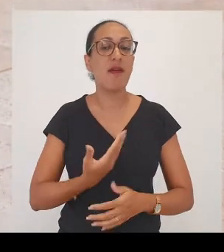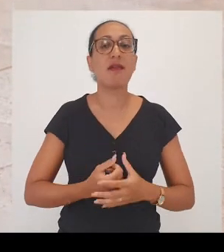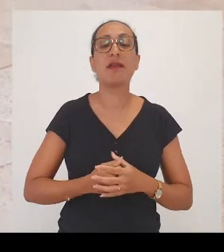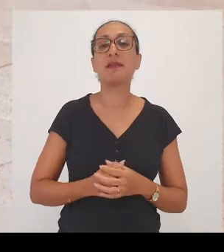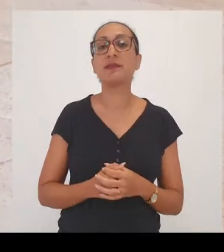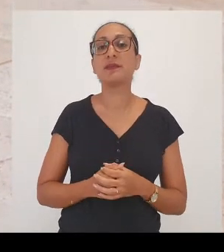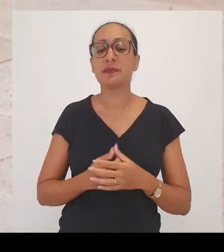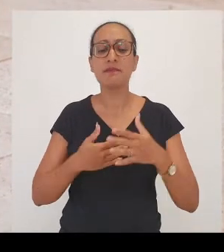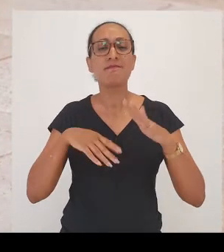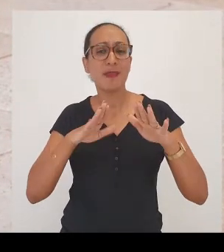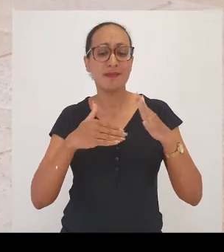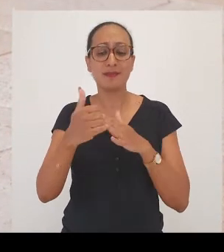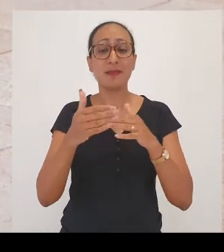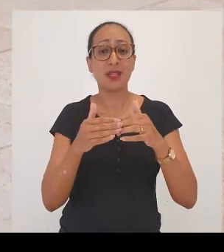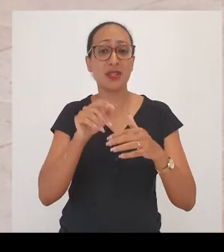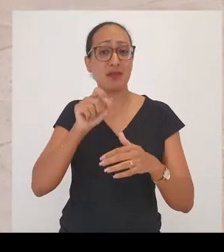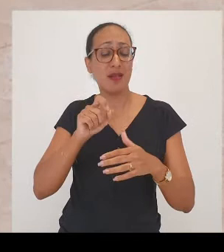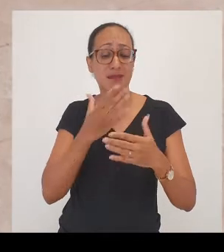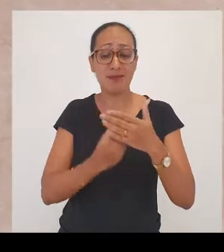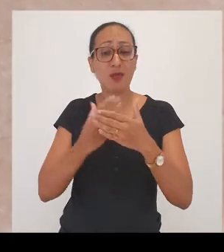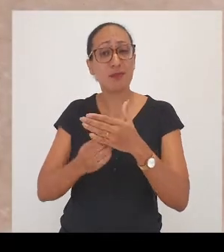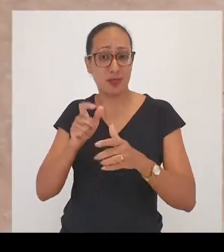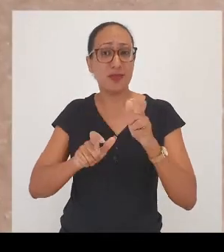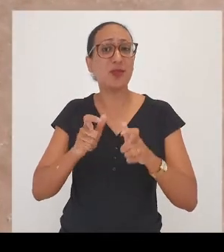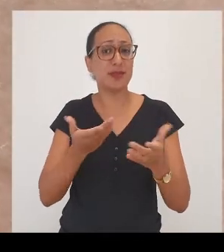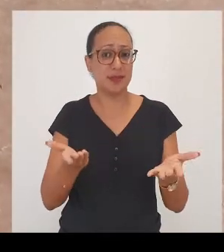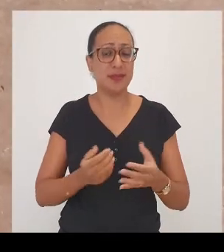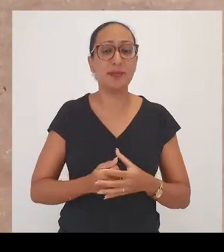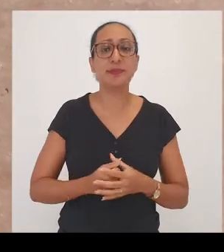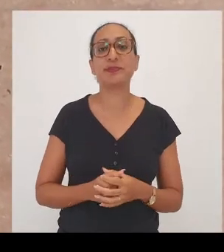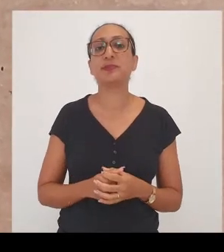métier artistique, un métier qui pourtant souffre d'un manque de relève.